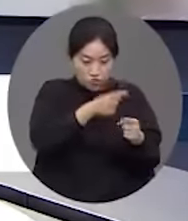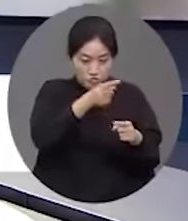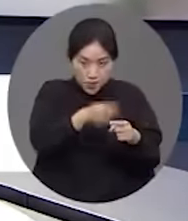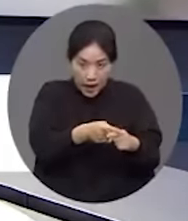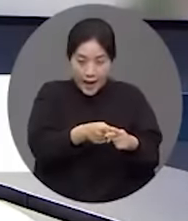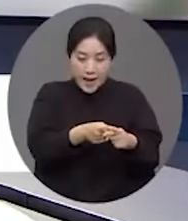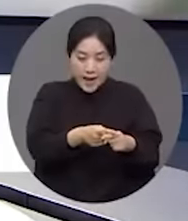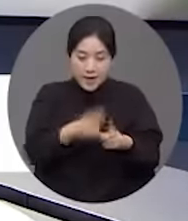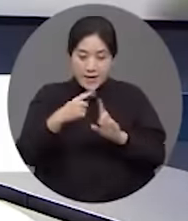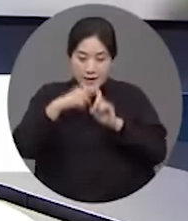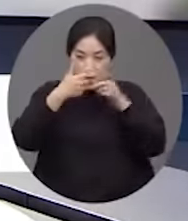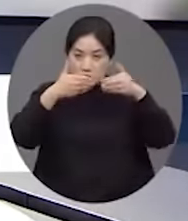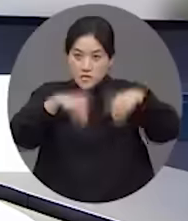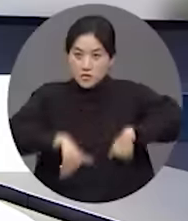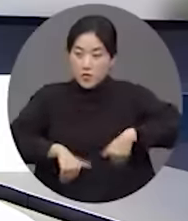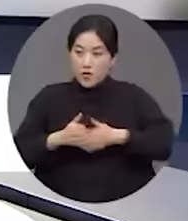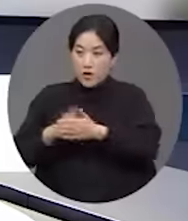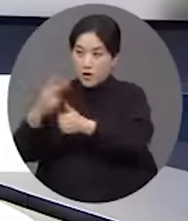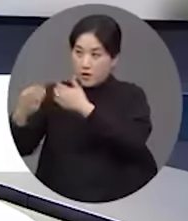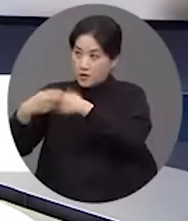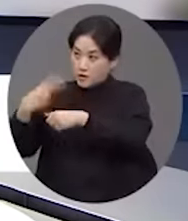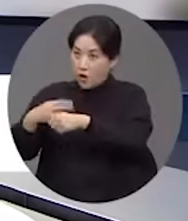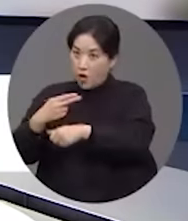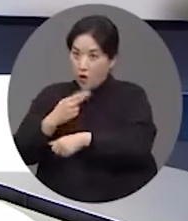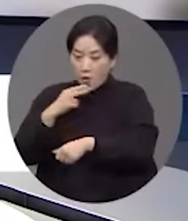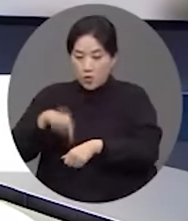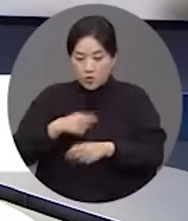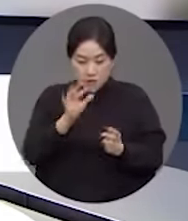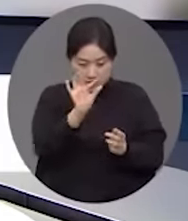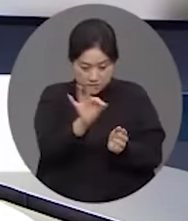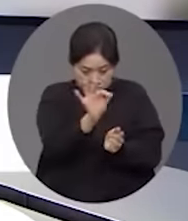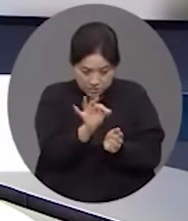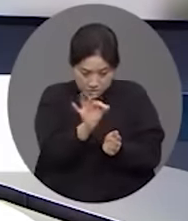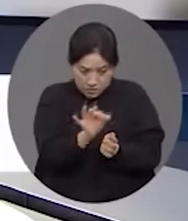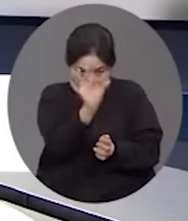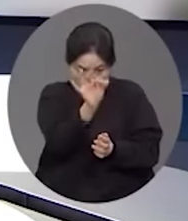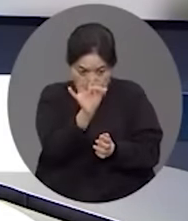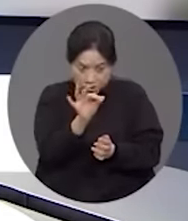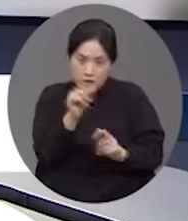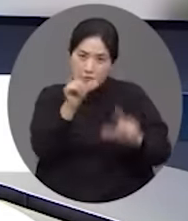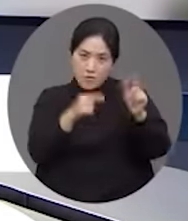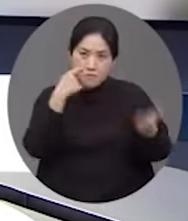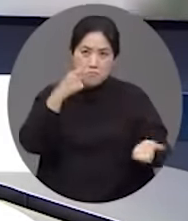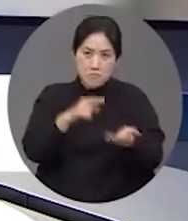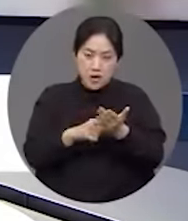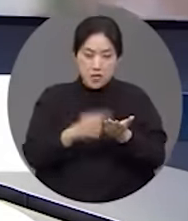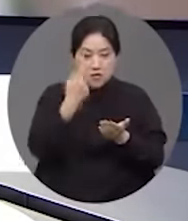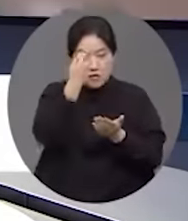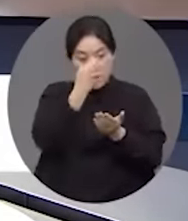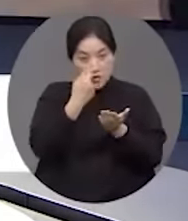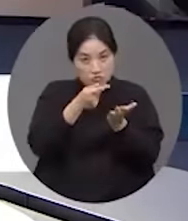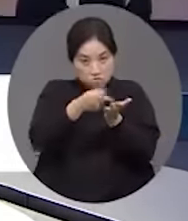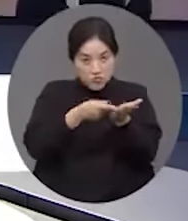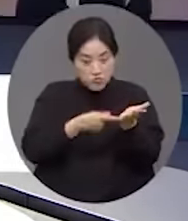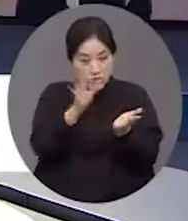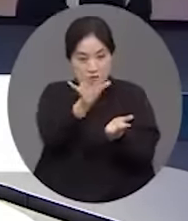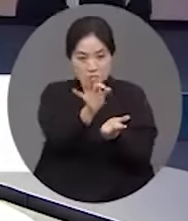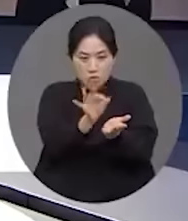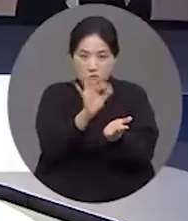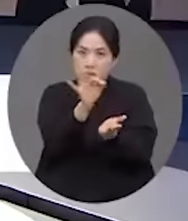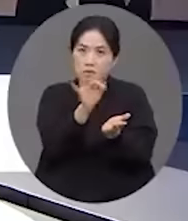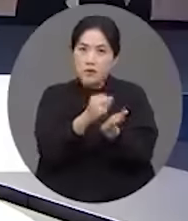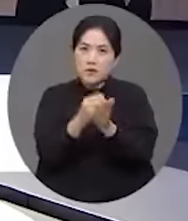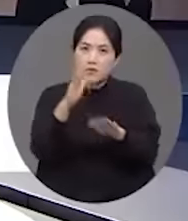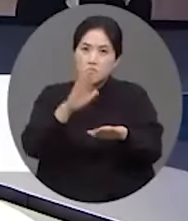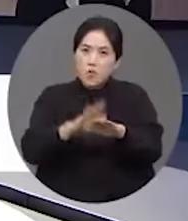간호사가 집도의도 없이 혼자서 봉합을 하는 장면이 포착됐습니다. 수술 부위를 봉합하는 건 엄연한 의료